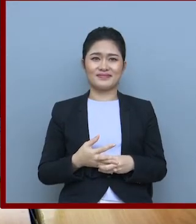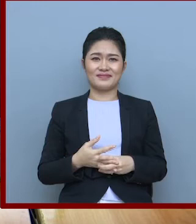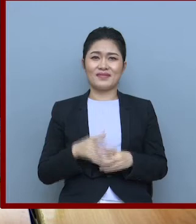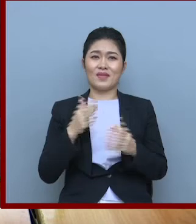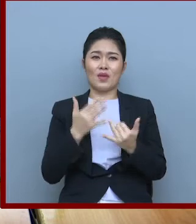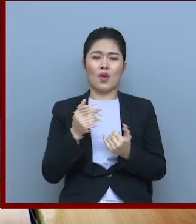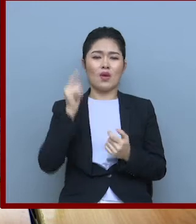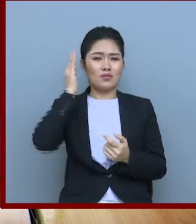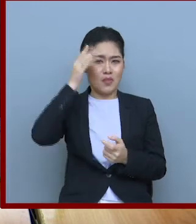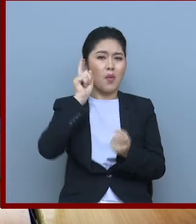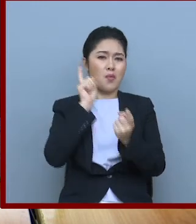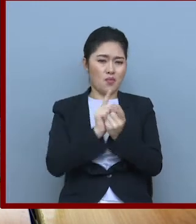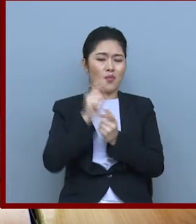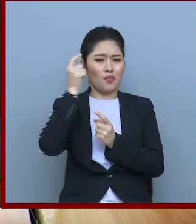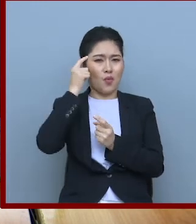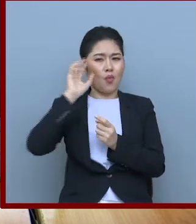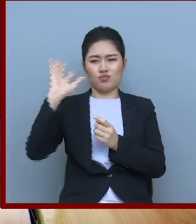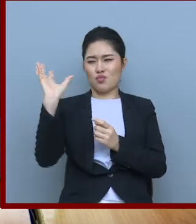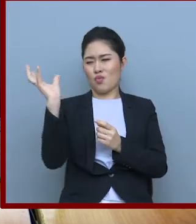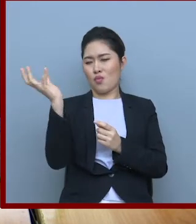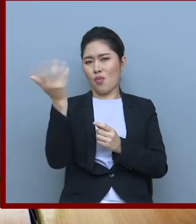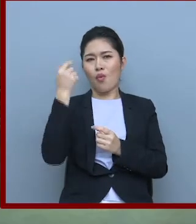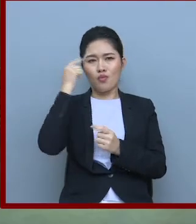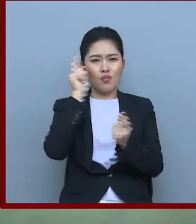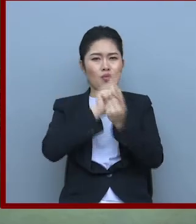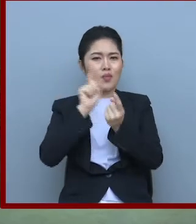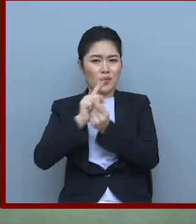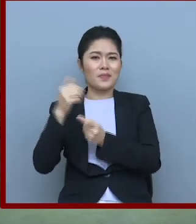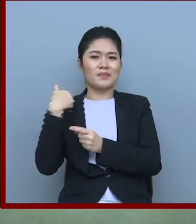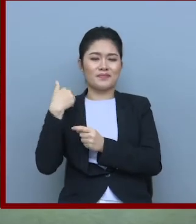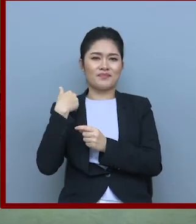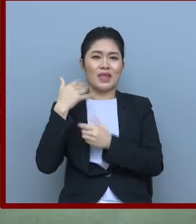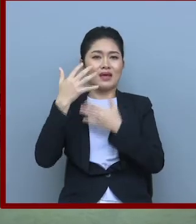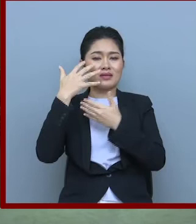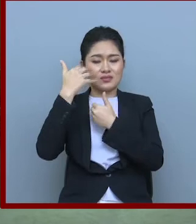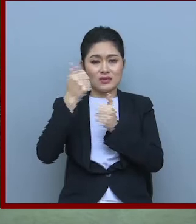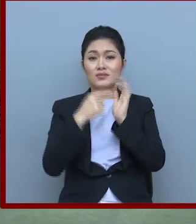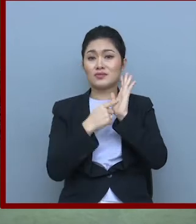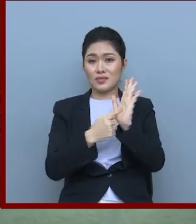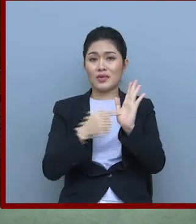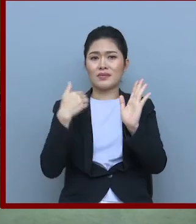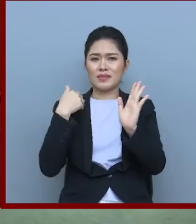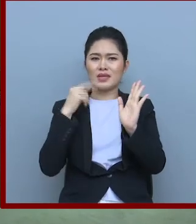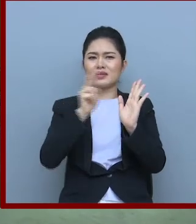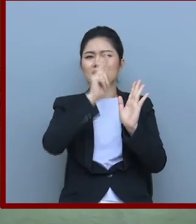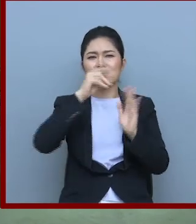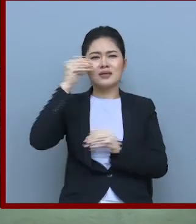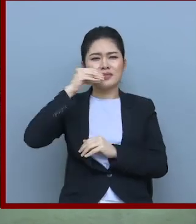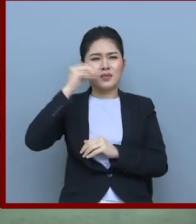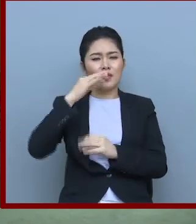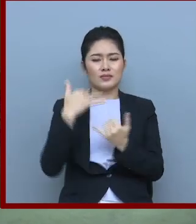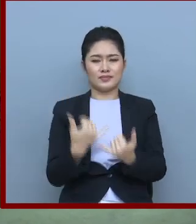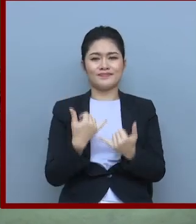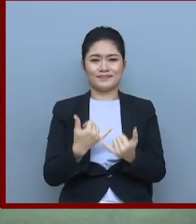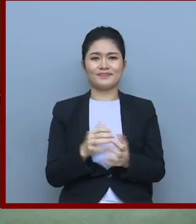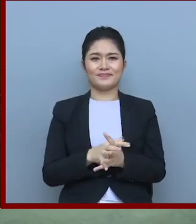เดี๋ยวเราจะได้รู้จักกับโบรกเกอร์ทั่วโลกเลยนะครับที่เกี่ยวกับผมจะยกตัวอย่างมาที่ใช้